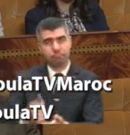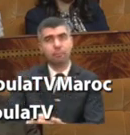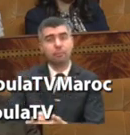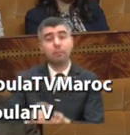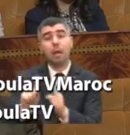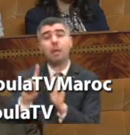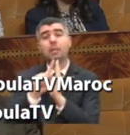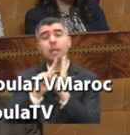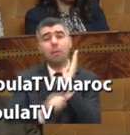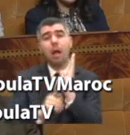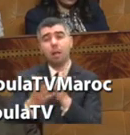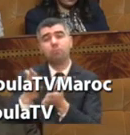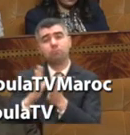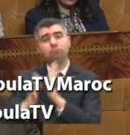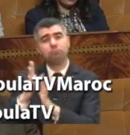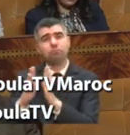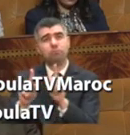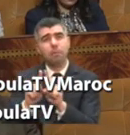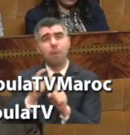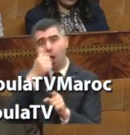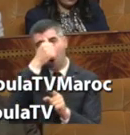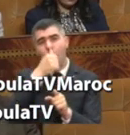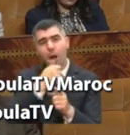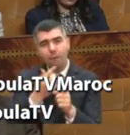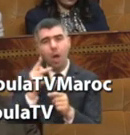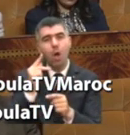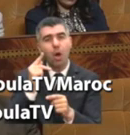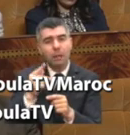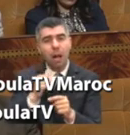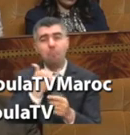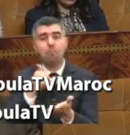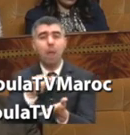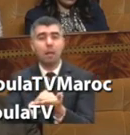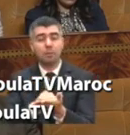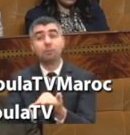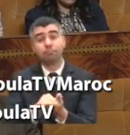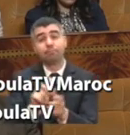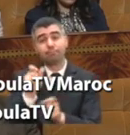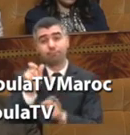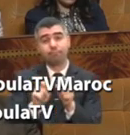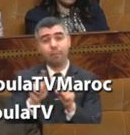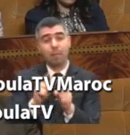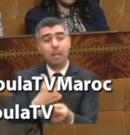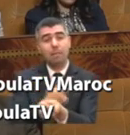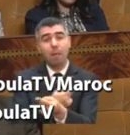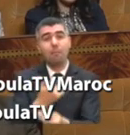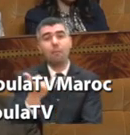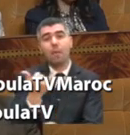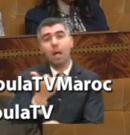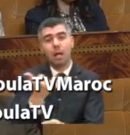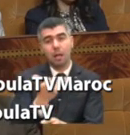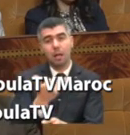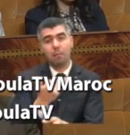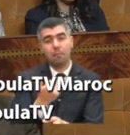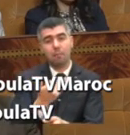قبل مات طفل خنيفرة. إذن من الضروري إيجاد حل لهذا أمصال السم، خصوصا ونحن